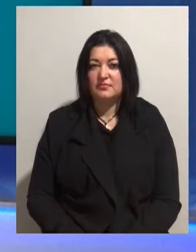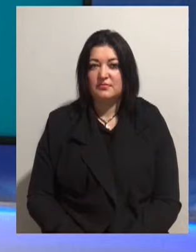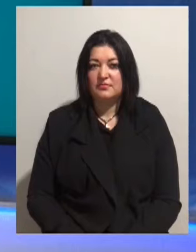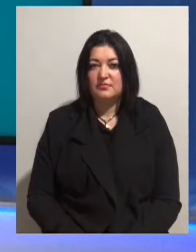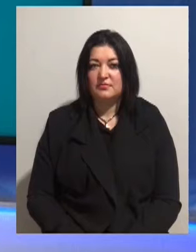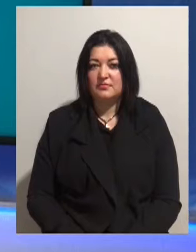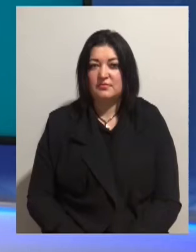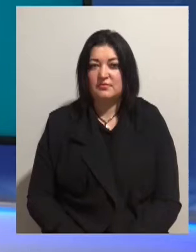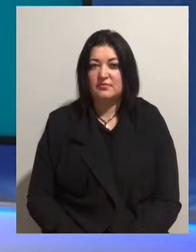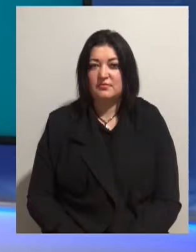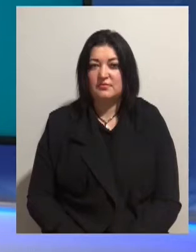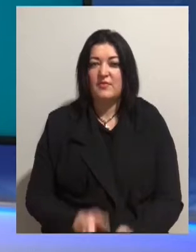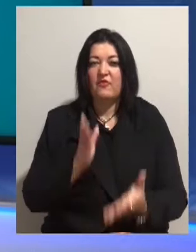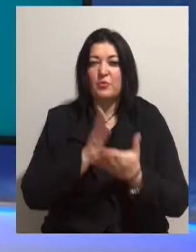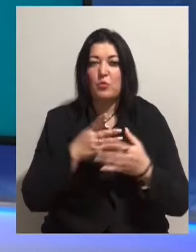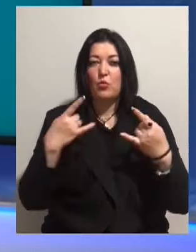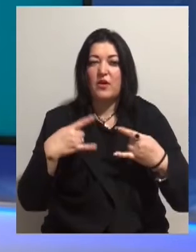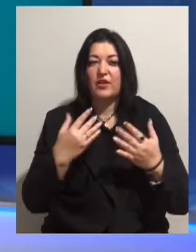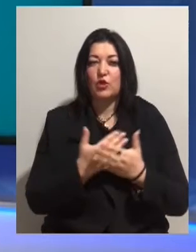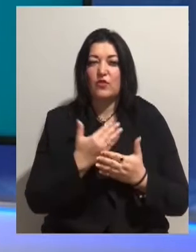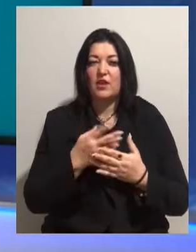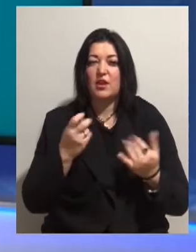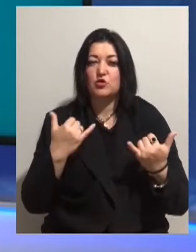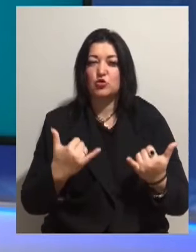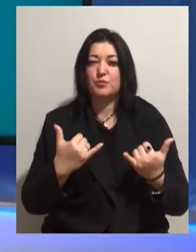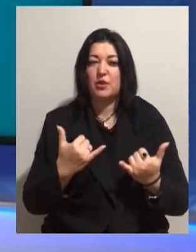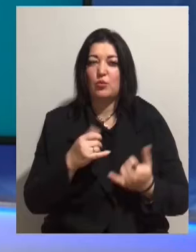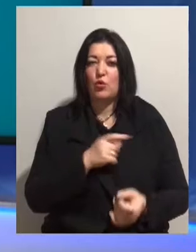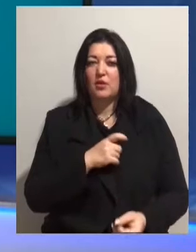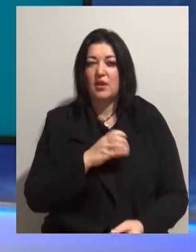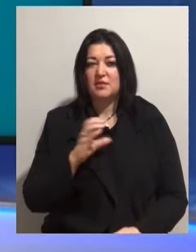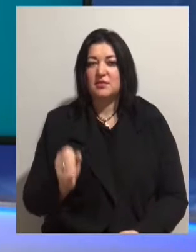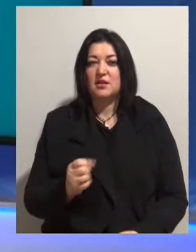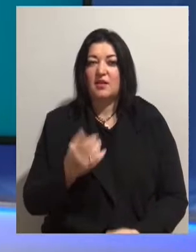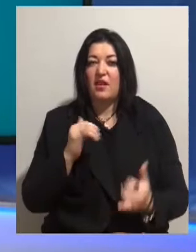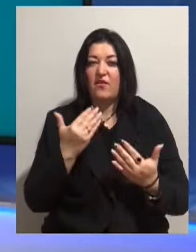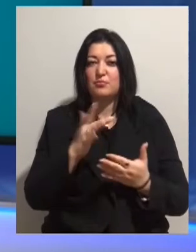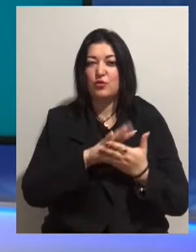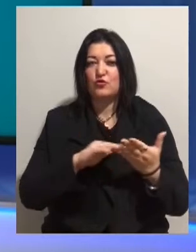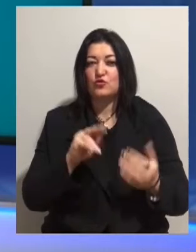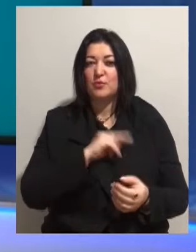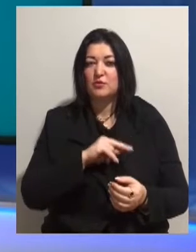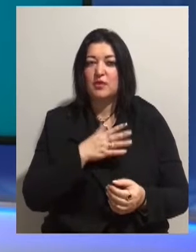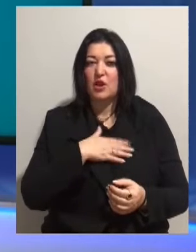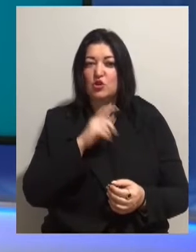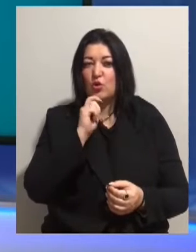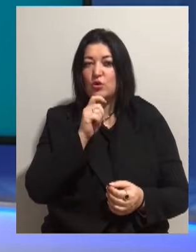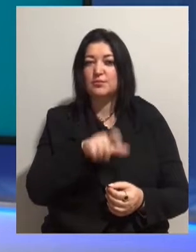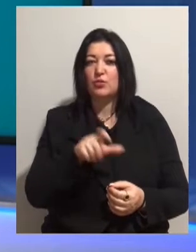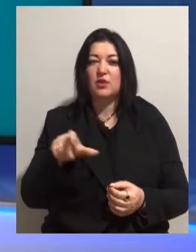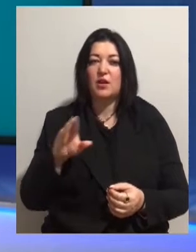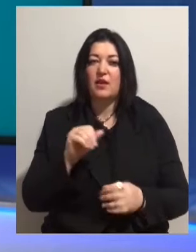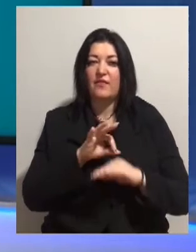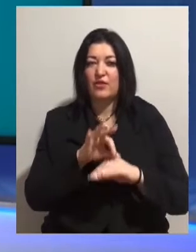В прямому ефірі новини на Суспільному Одеса. Для вас продовжують працювати наші кореспонденти та